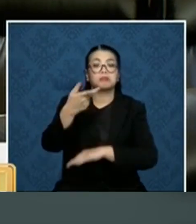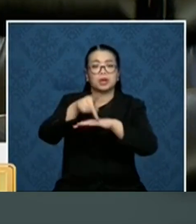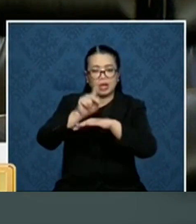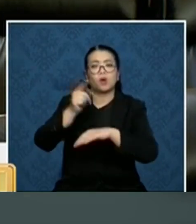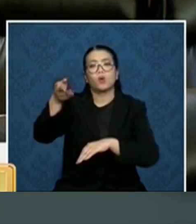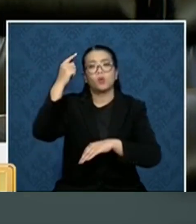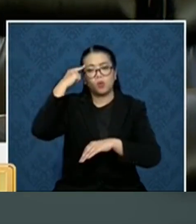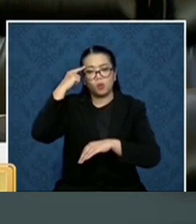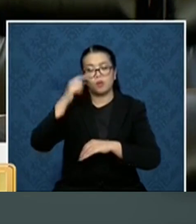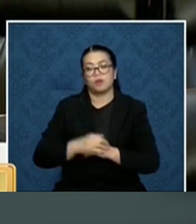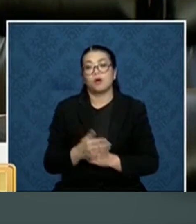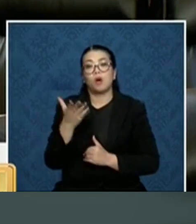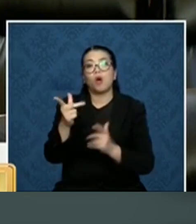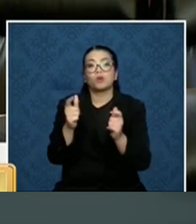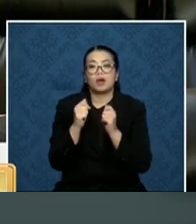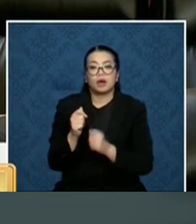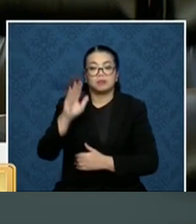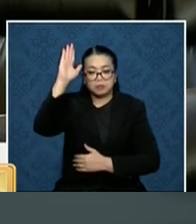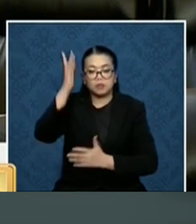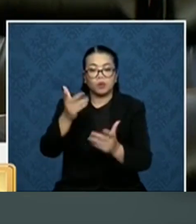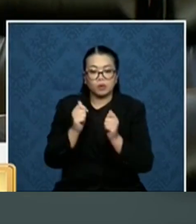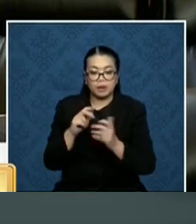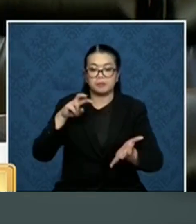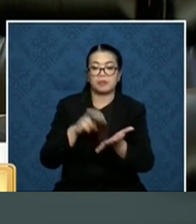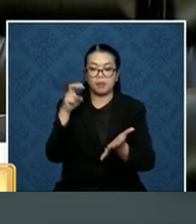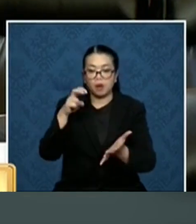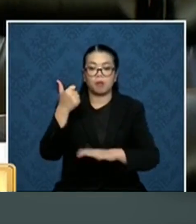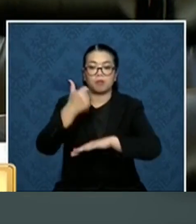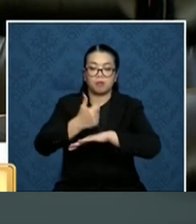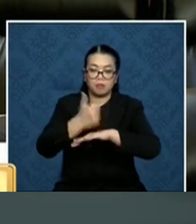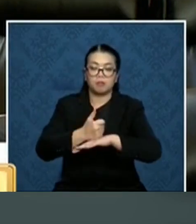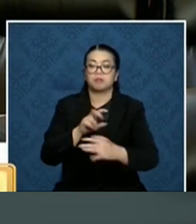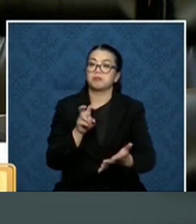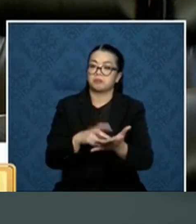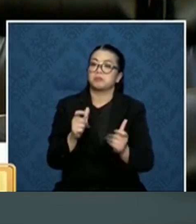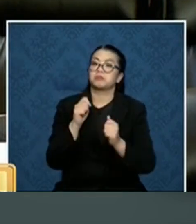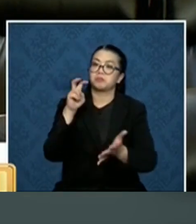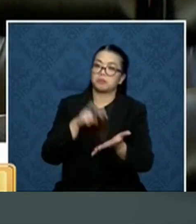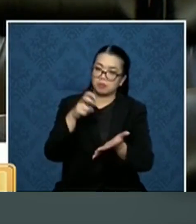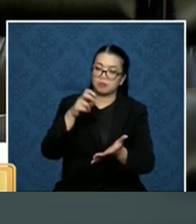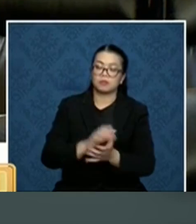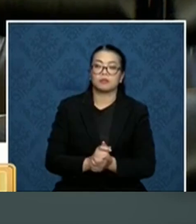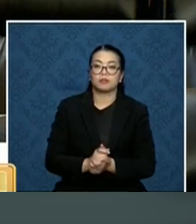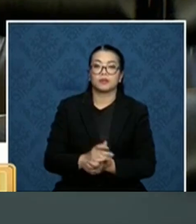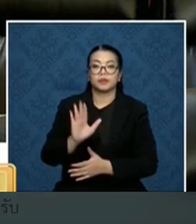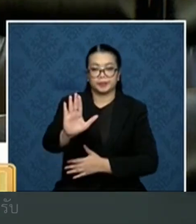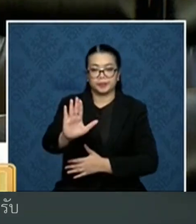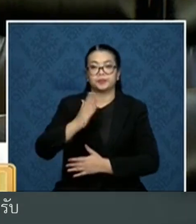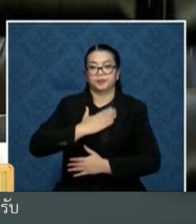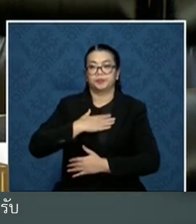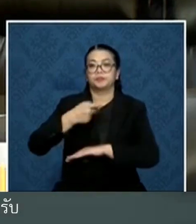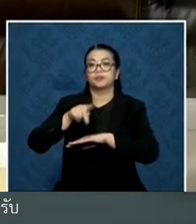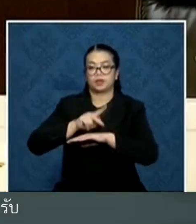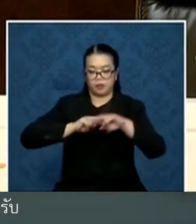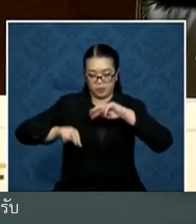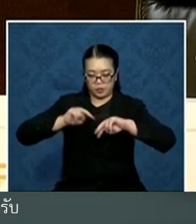เนี่ยที่ท่านขออนุญาตเนี่ยท่านมีใบรับรองจากอธิบดีครับมีใบรับรองรับการรับรองจากยานที่